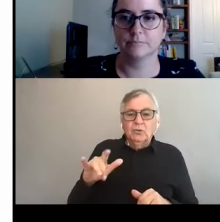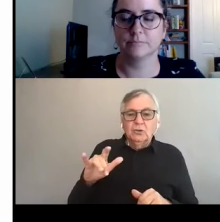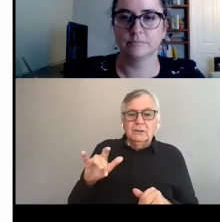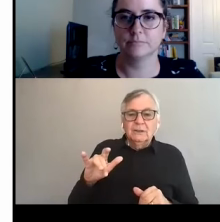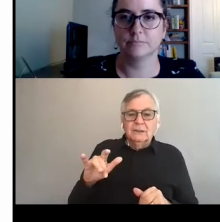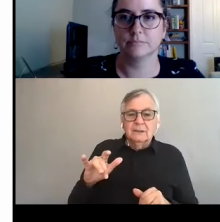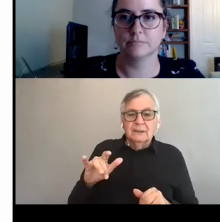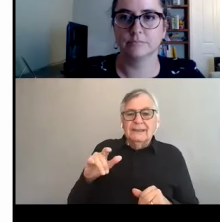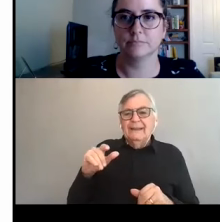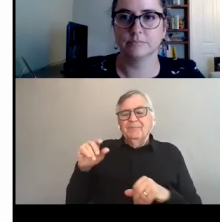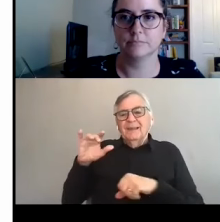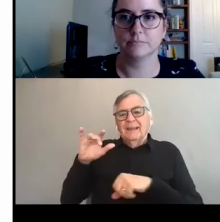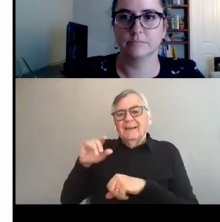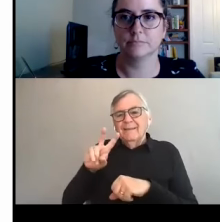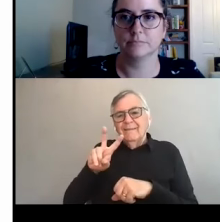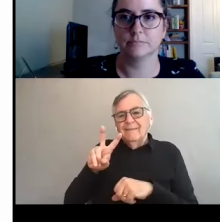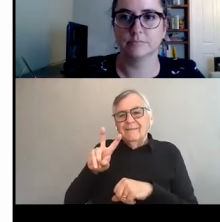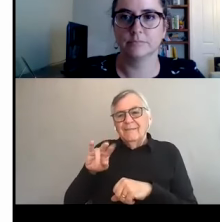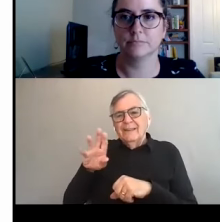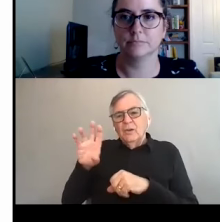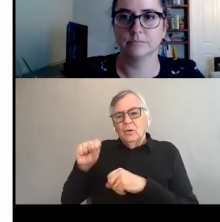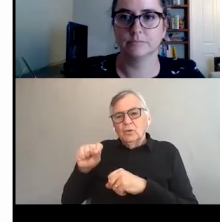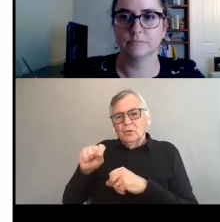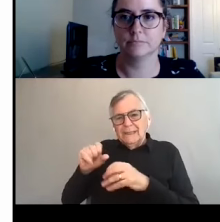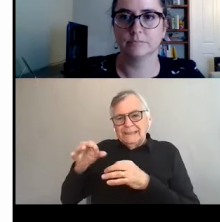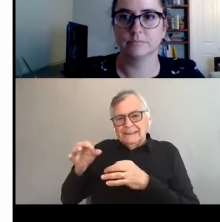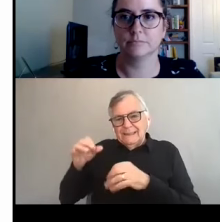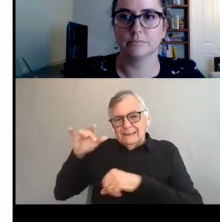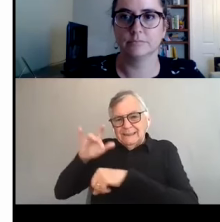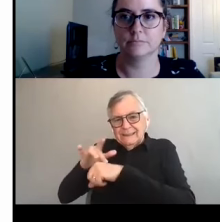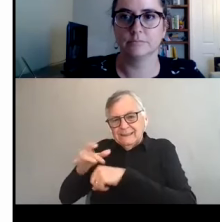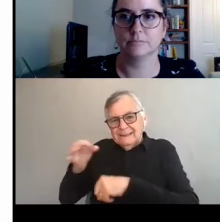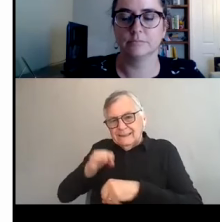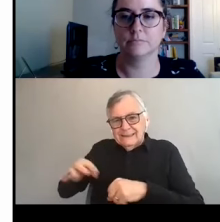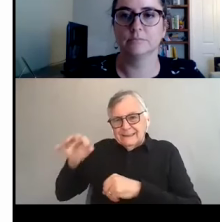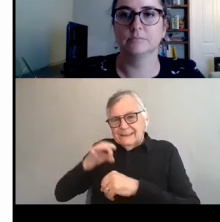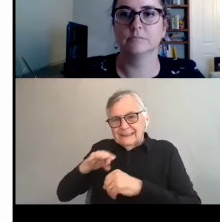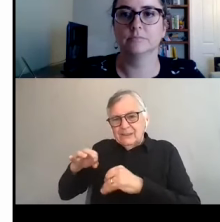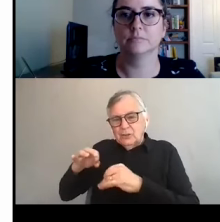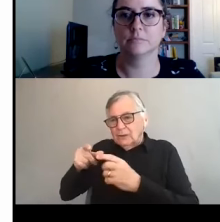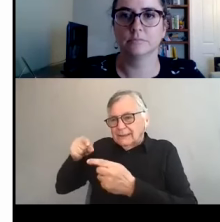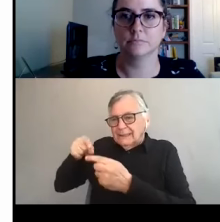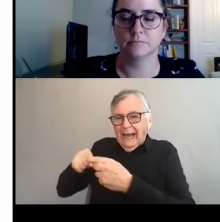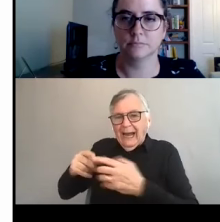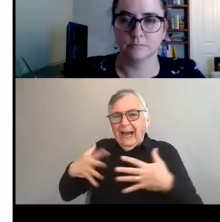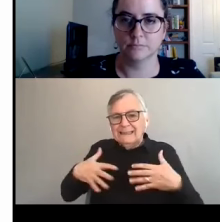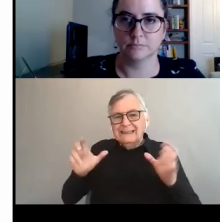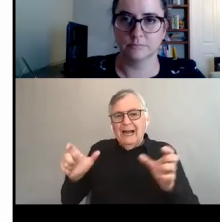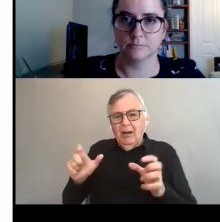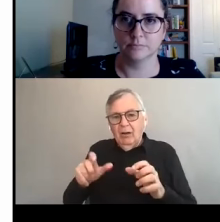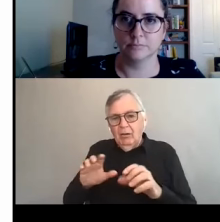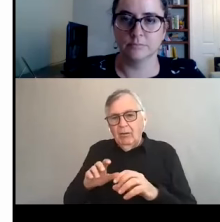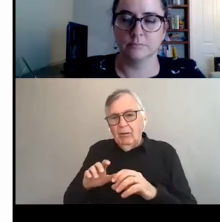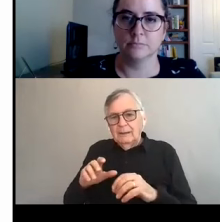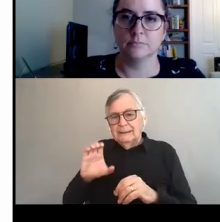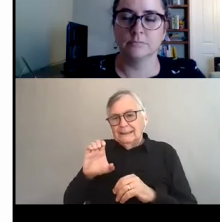que le virus envahit les cellules qui produisent les anticorps. Il envahit les cellules CD4